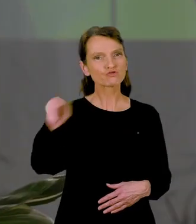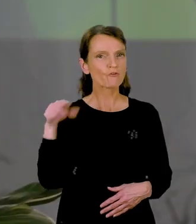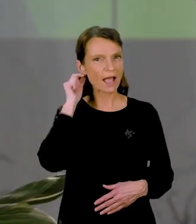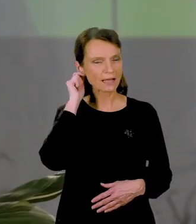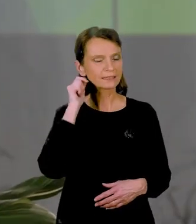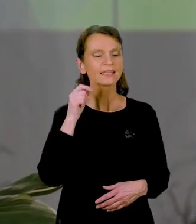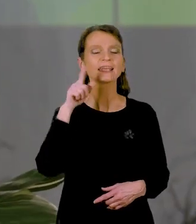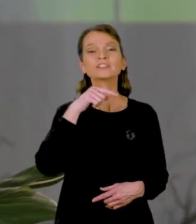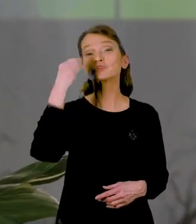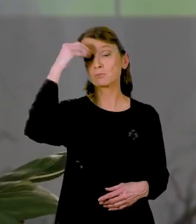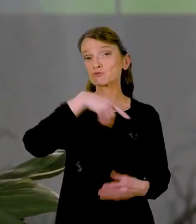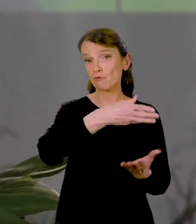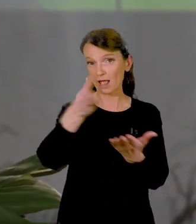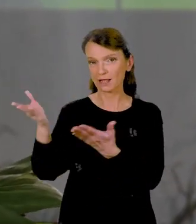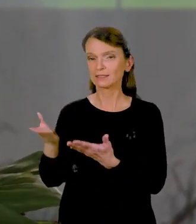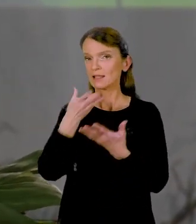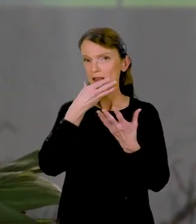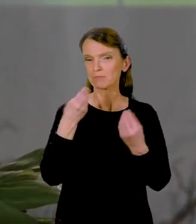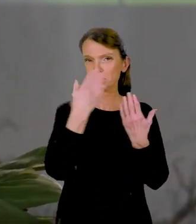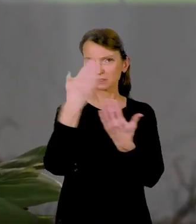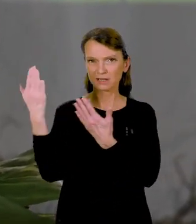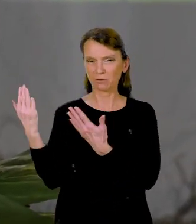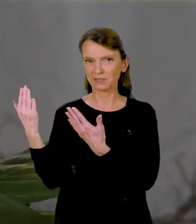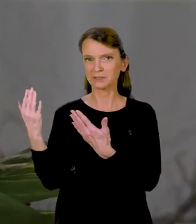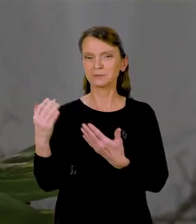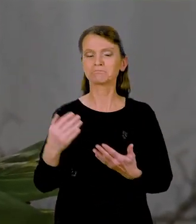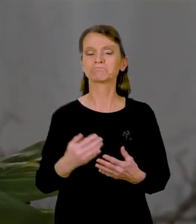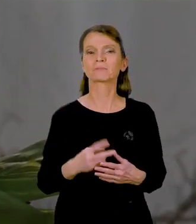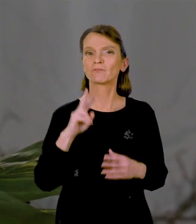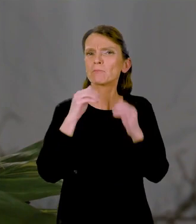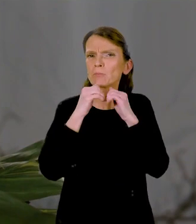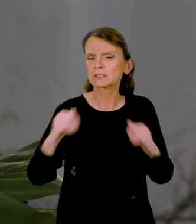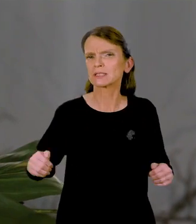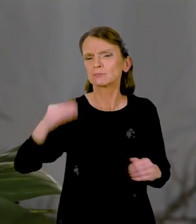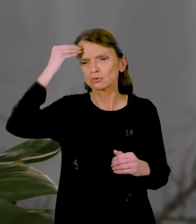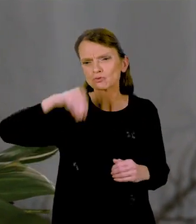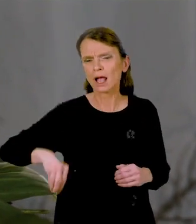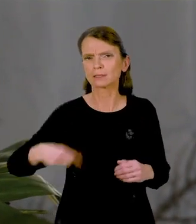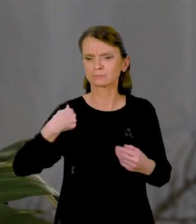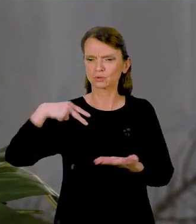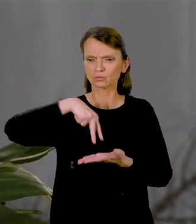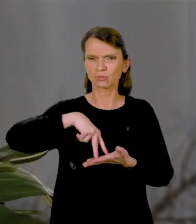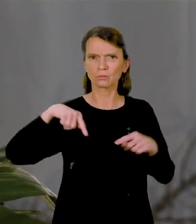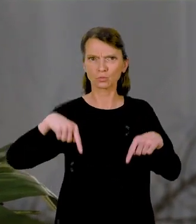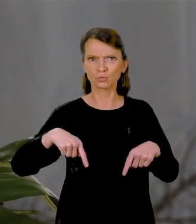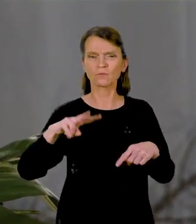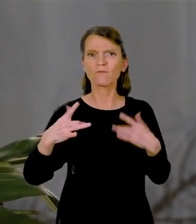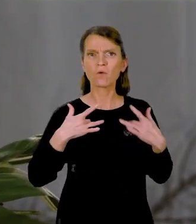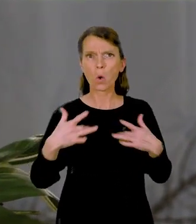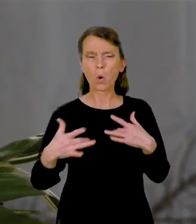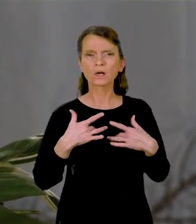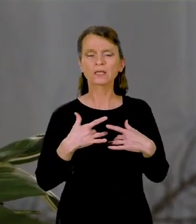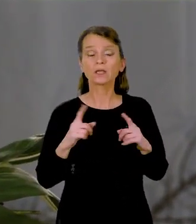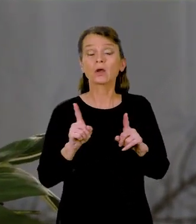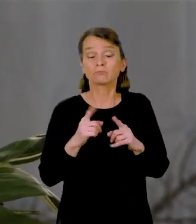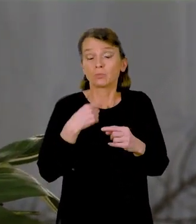Spoštovane in spoštovani, lepo pozdravljeni. V prav posebno čast mi je stati tukaj v vlogi, ki je,